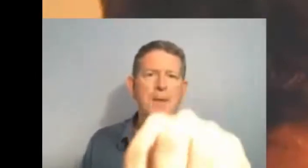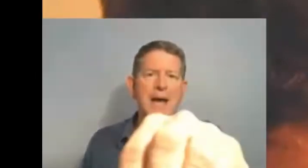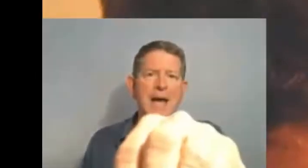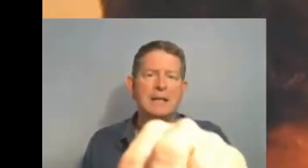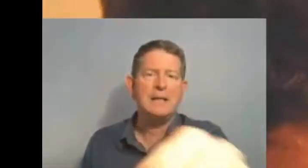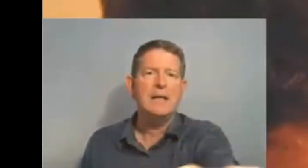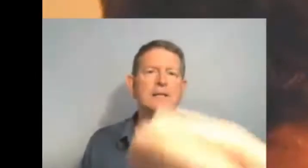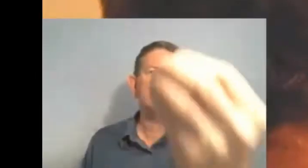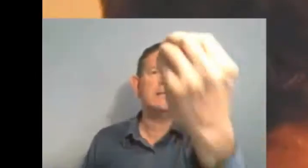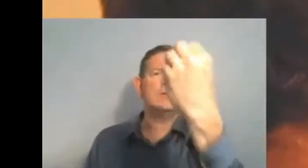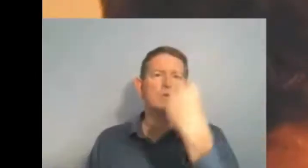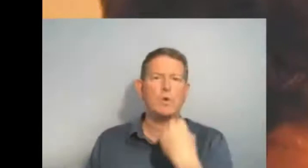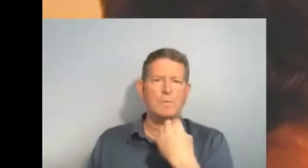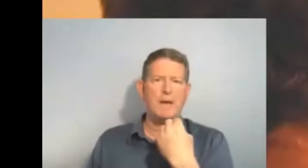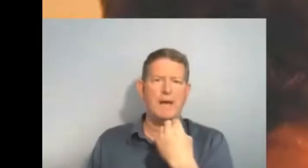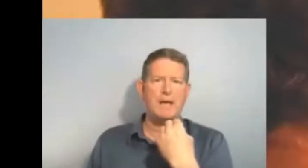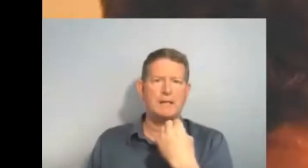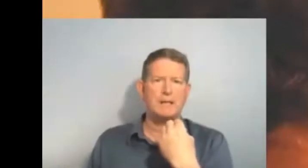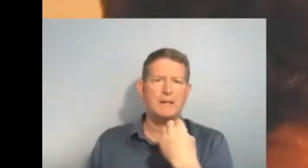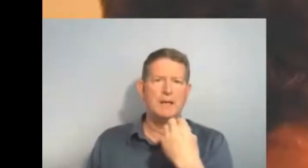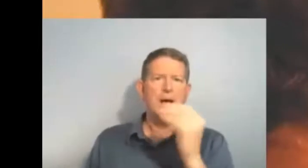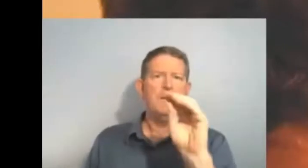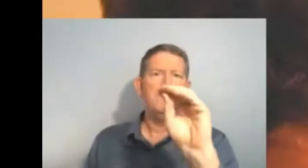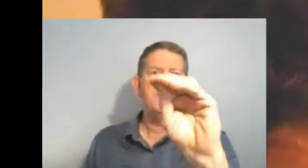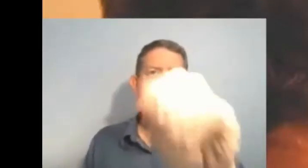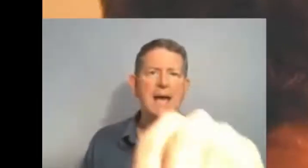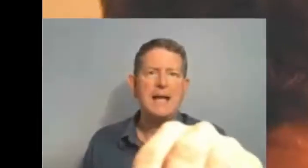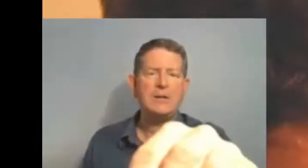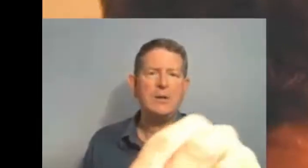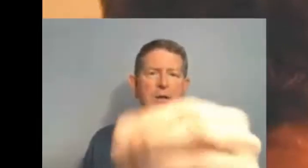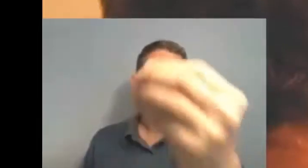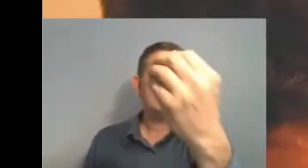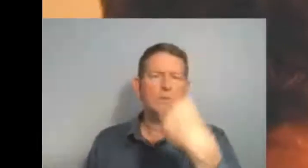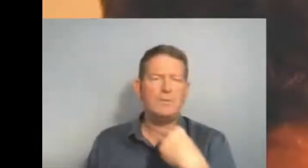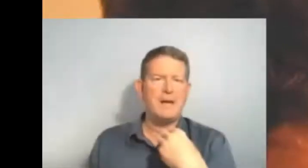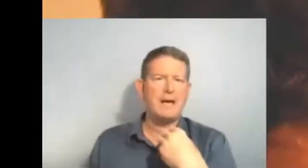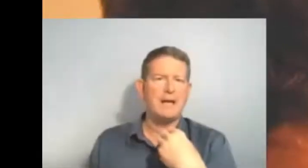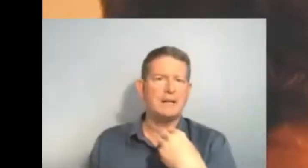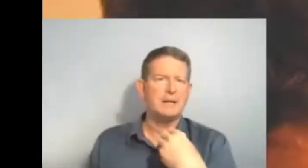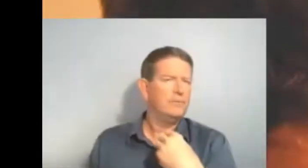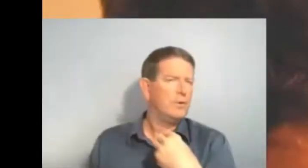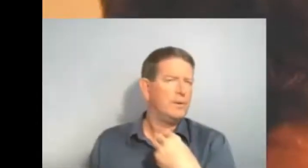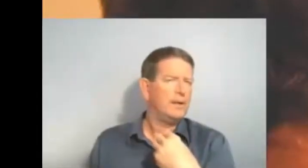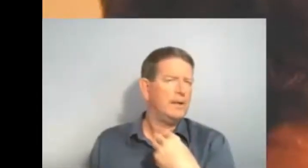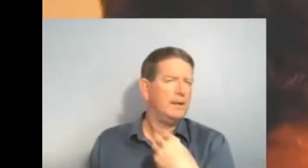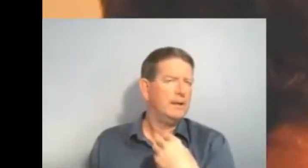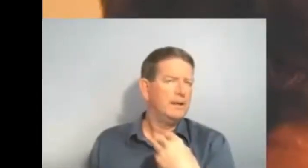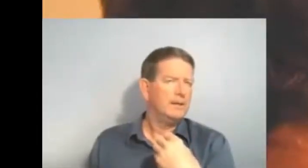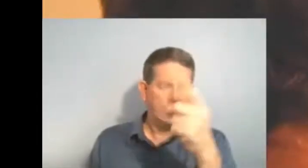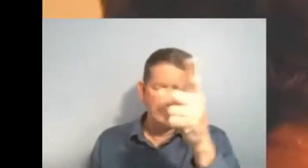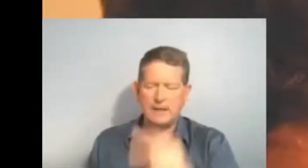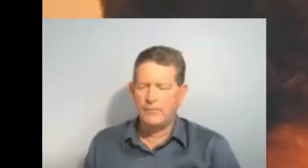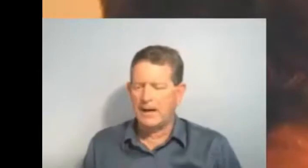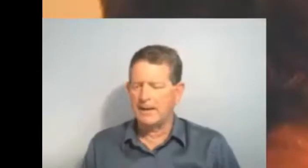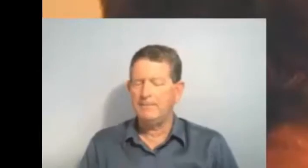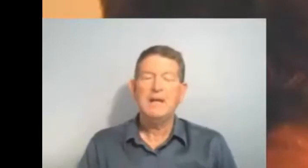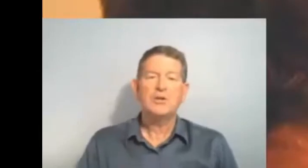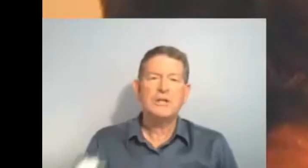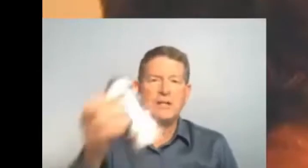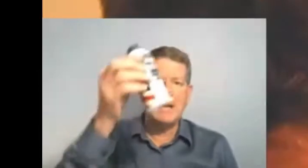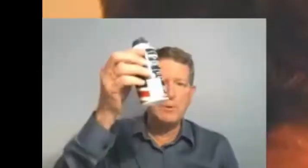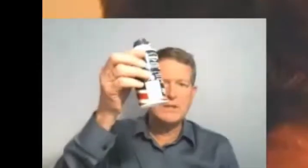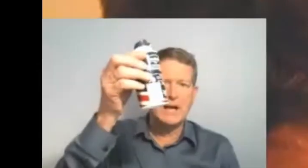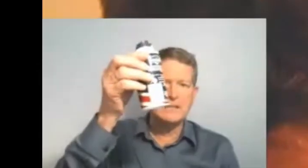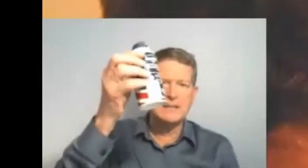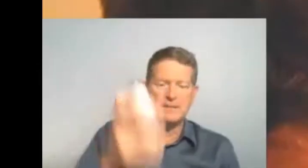Ça c'est mettre. Ça c'est se mettre. Mettre, se mettre. Vous comprenez? Vous allez voir. Hein?